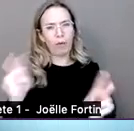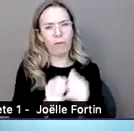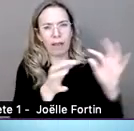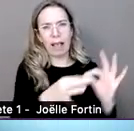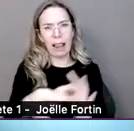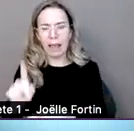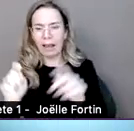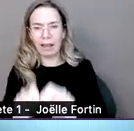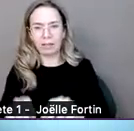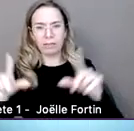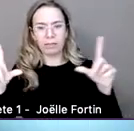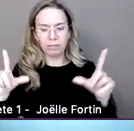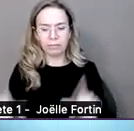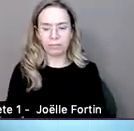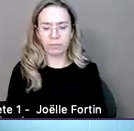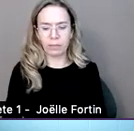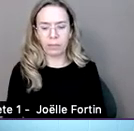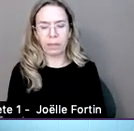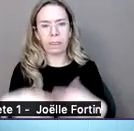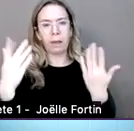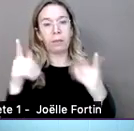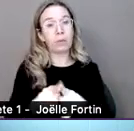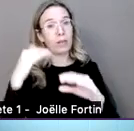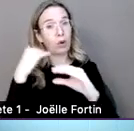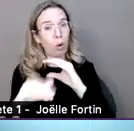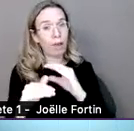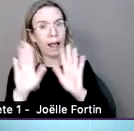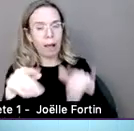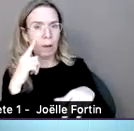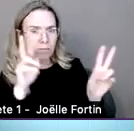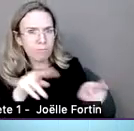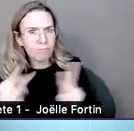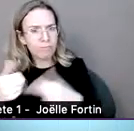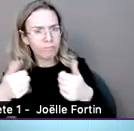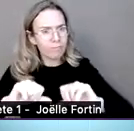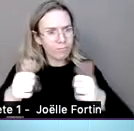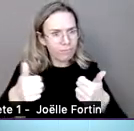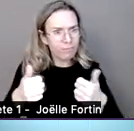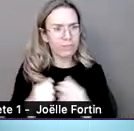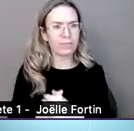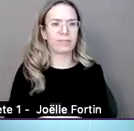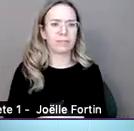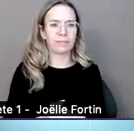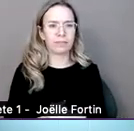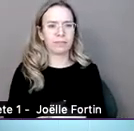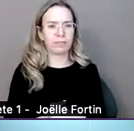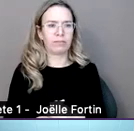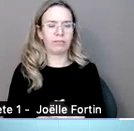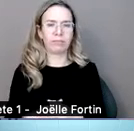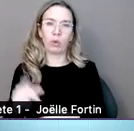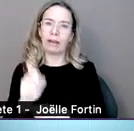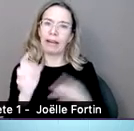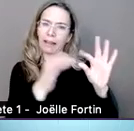le sondage et un courriel de suivi qui vous sera envoyé acheminé vers le sondage.